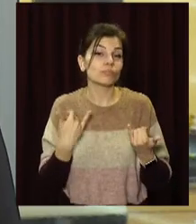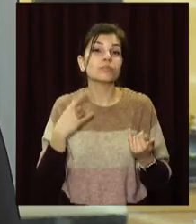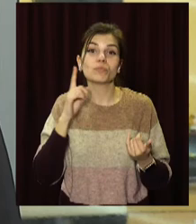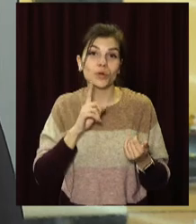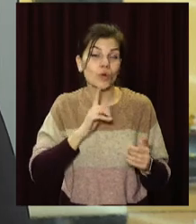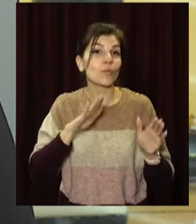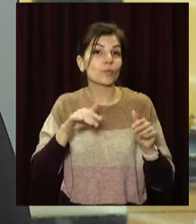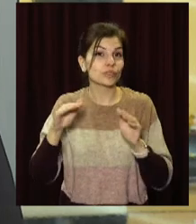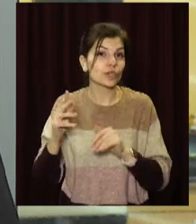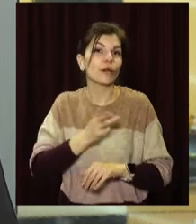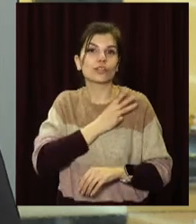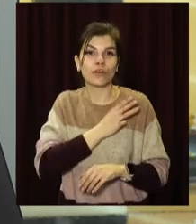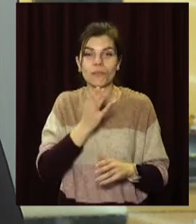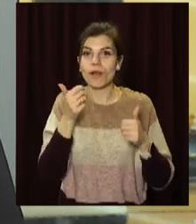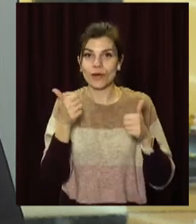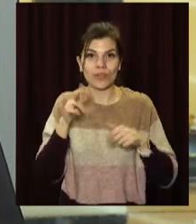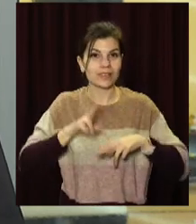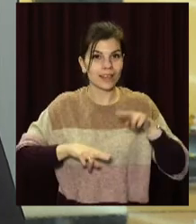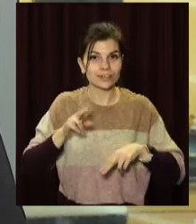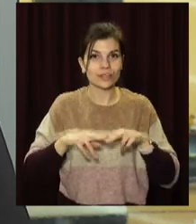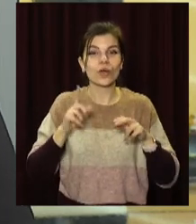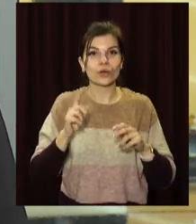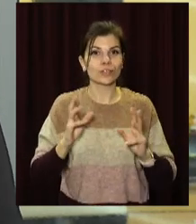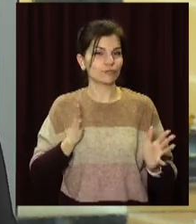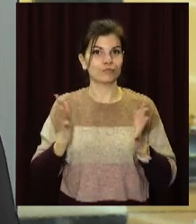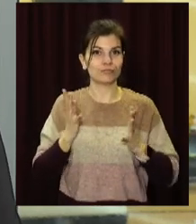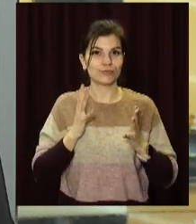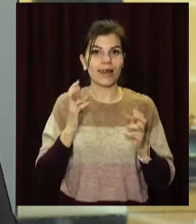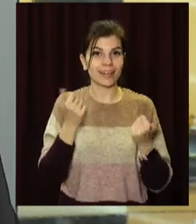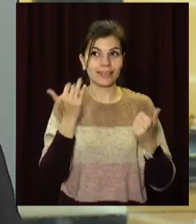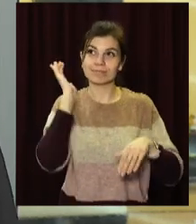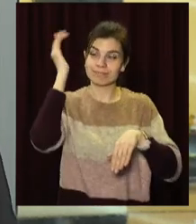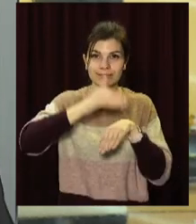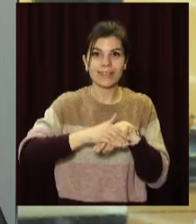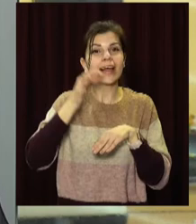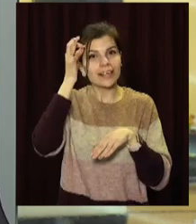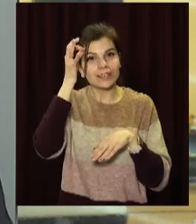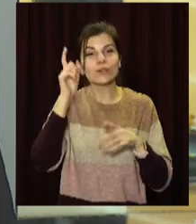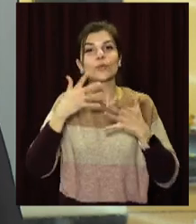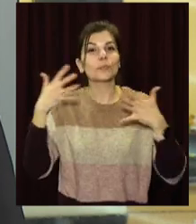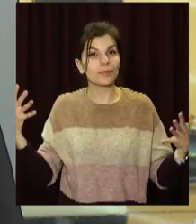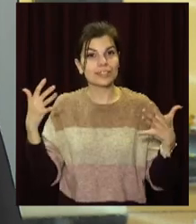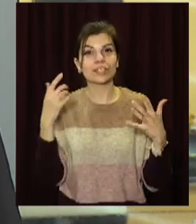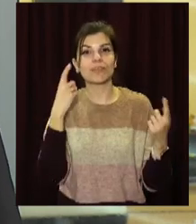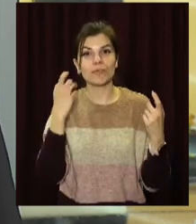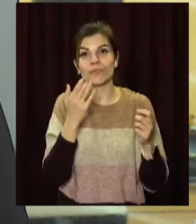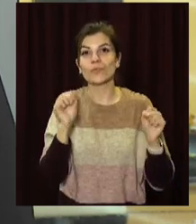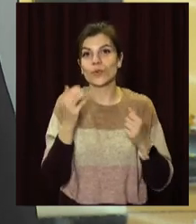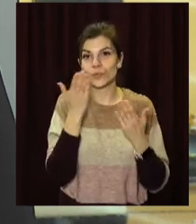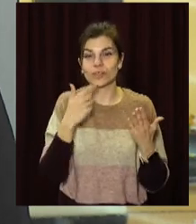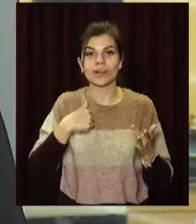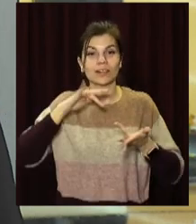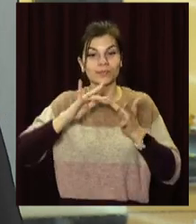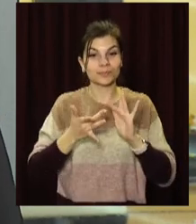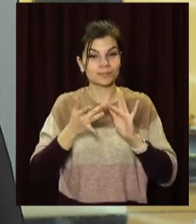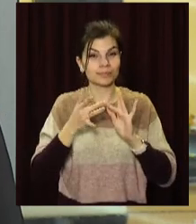що прощаюся. Бажаю вам гарного настрою та бадьорості на весь день. І традиційно нагадую, що більше інформації ви зможете прочитати